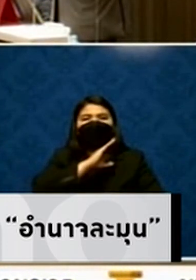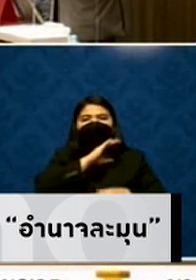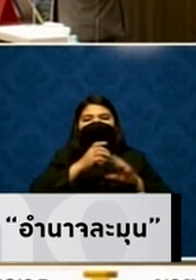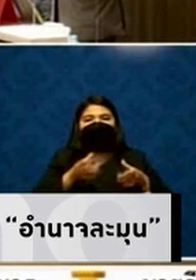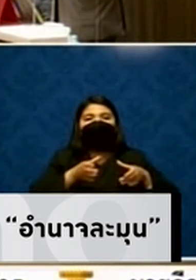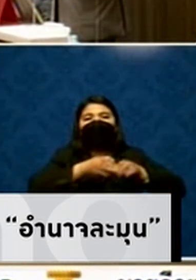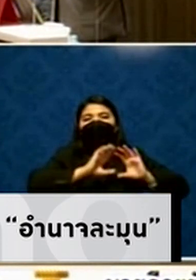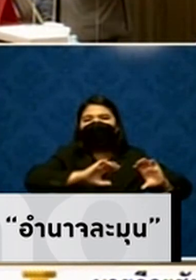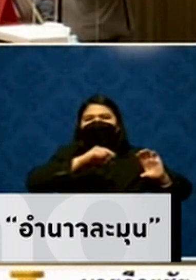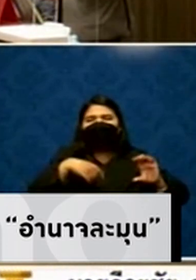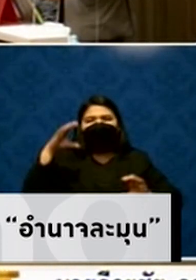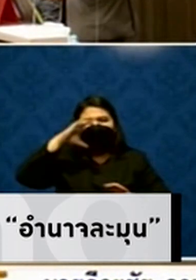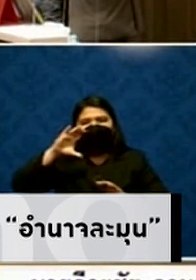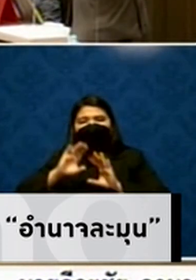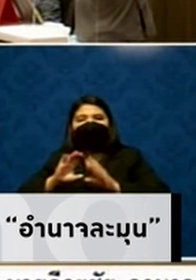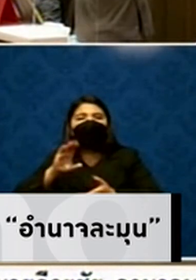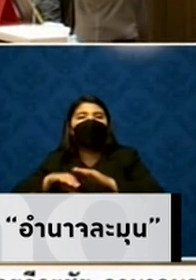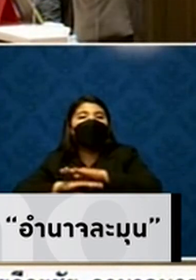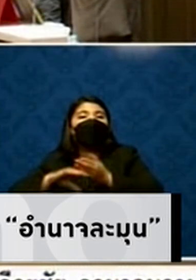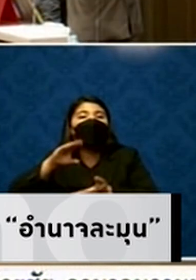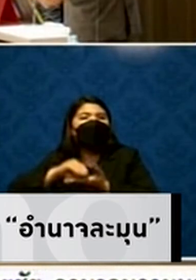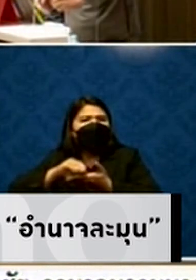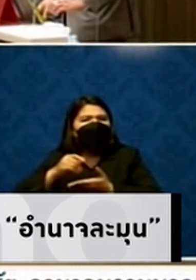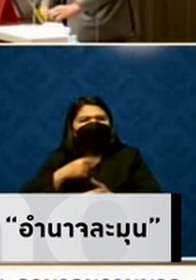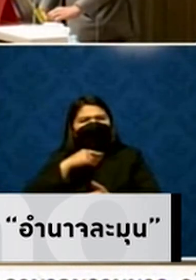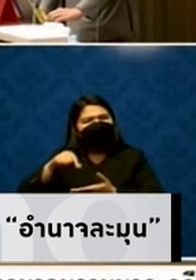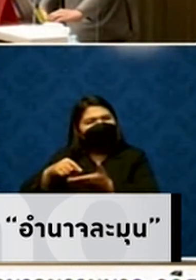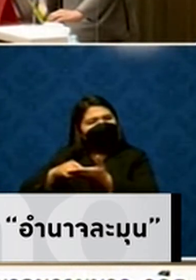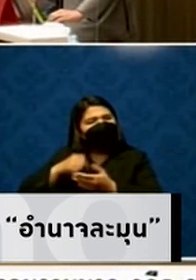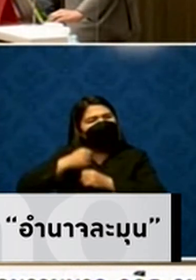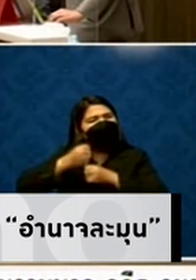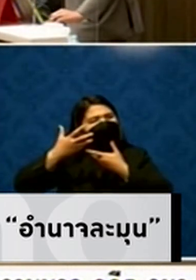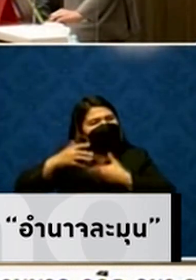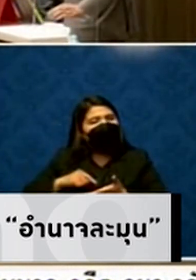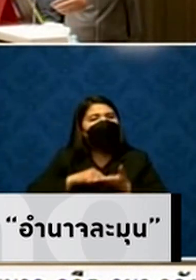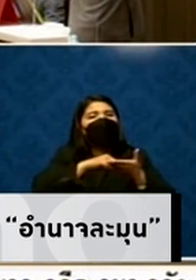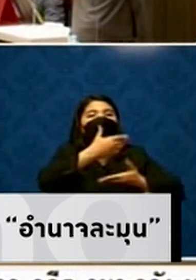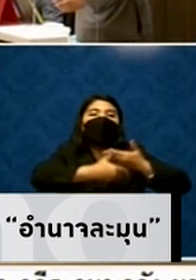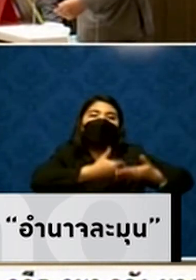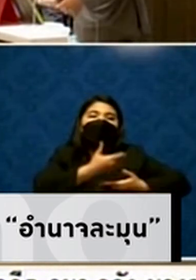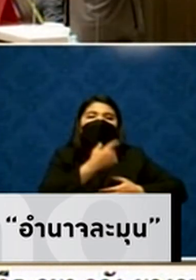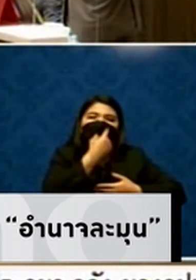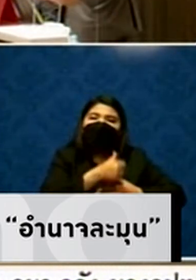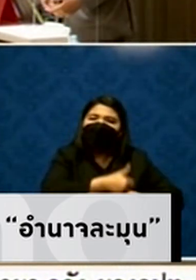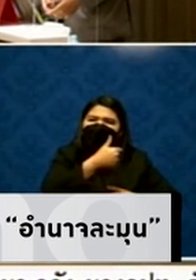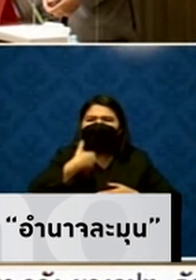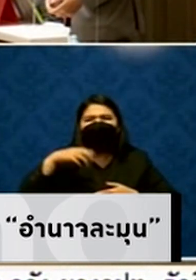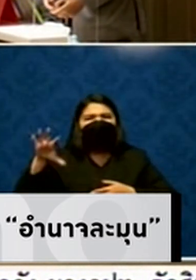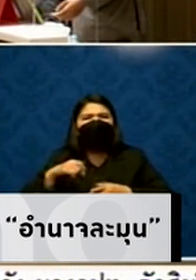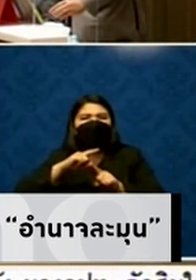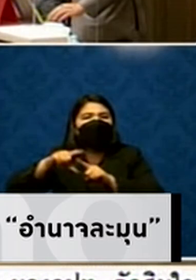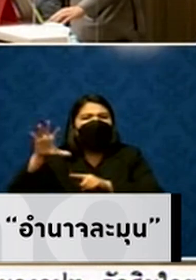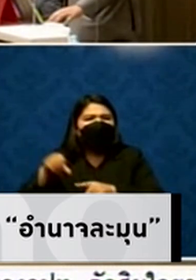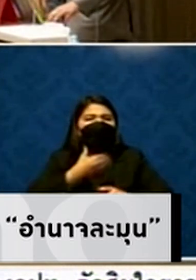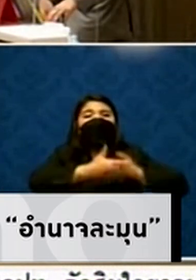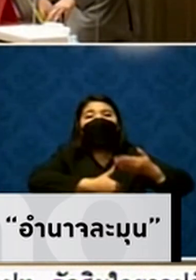องมีเสรีภาพถ้าประเทศไทยยังเป็นประชาธิปไตยครึ่งใบกดขี่ประชาชนด้วยพรกฉุกเฉินความคิดสร้างสรรค์นั้นไม่เกิดขึ้นแน่นอน